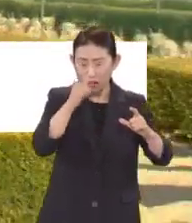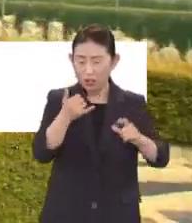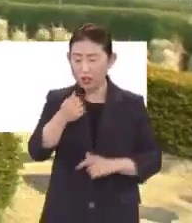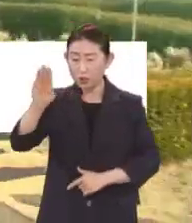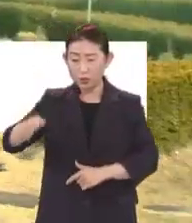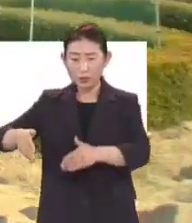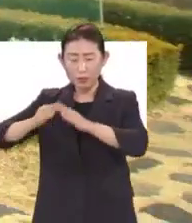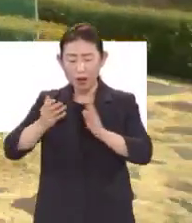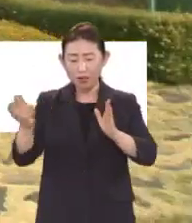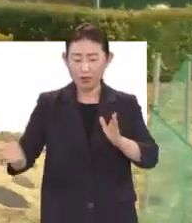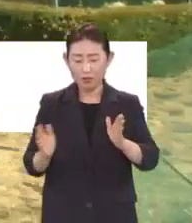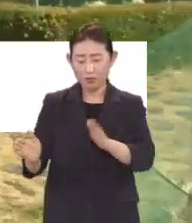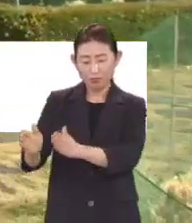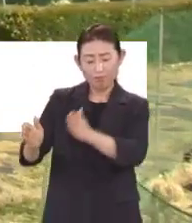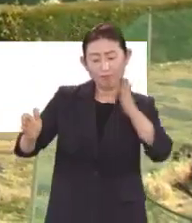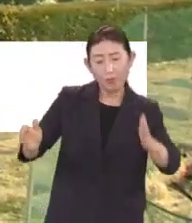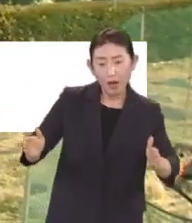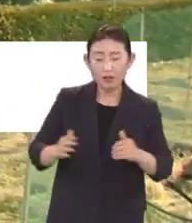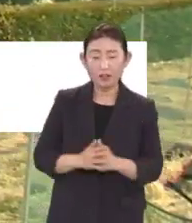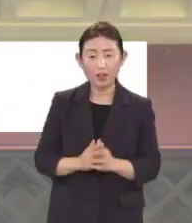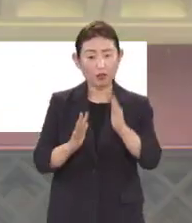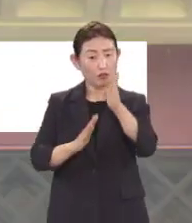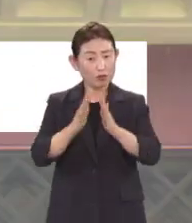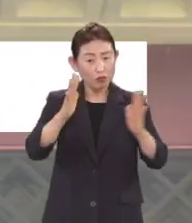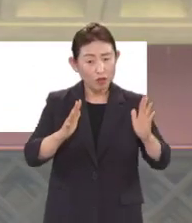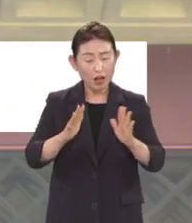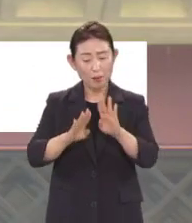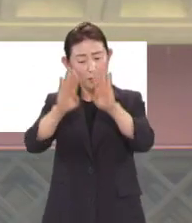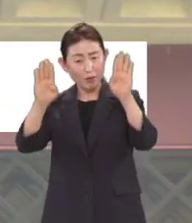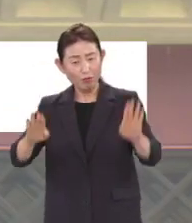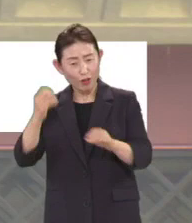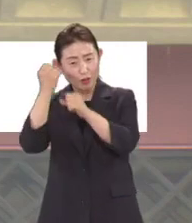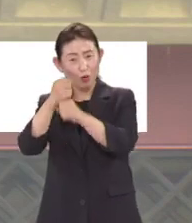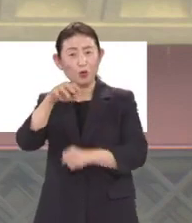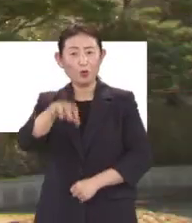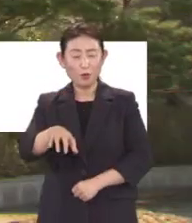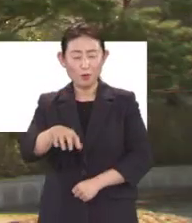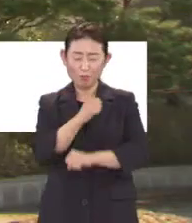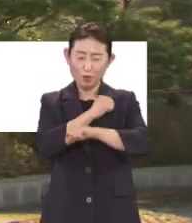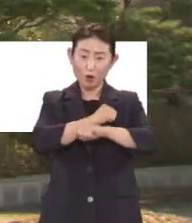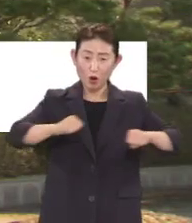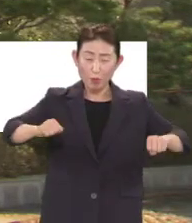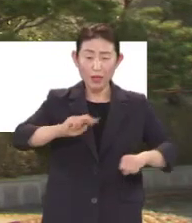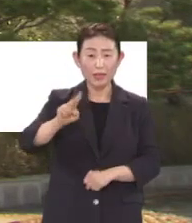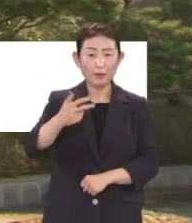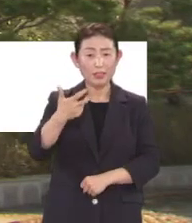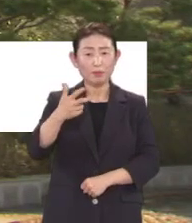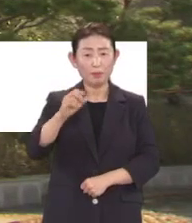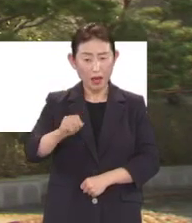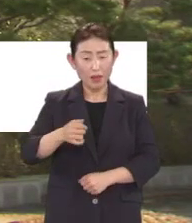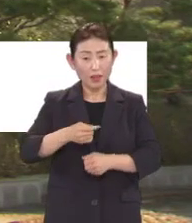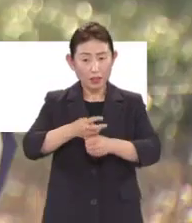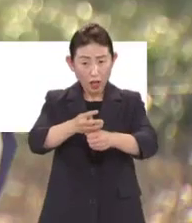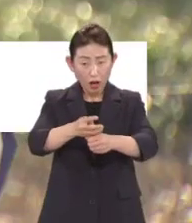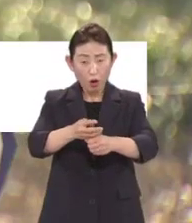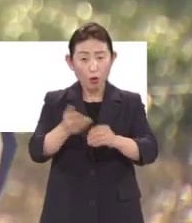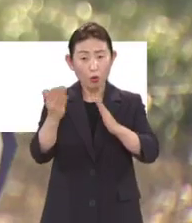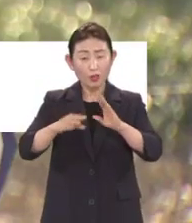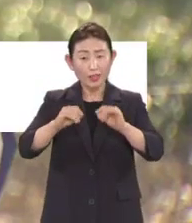행정구역이 편입됐습니다. 휴양림과 박물관, 연구소를 망라하며 전체 면적 270만 헥타르에